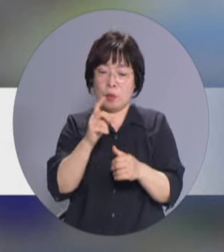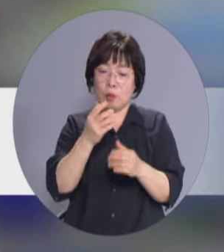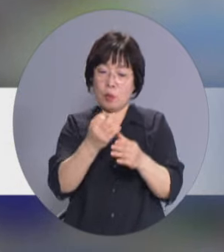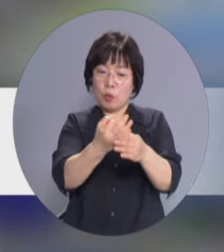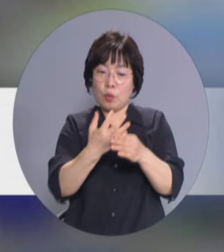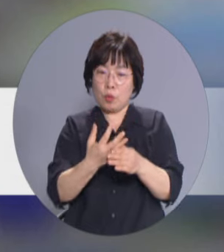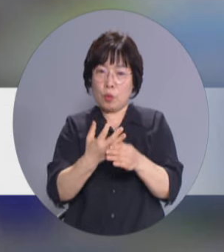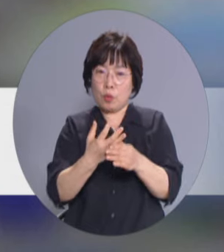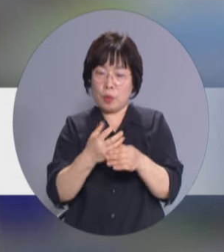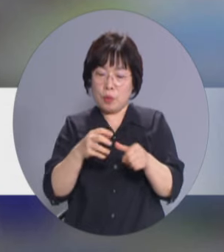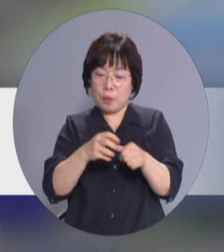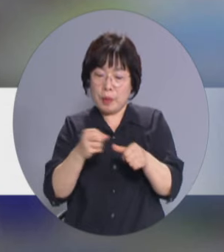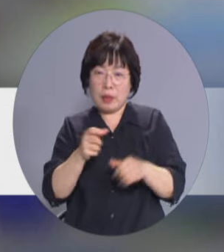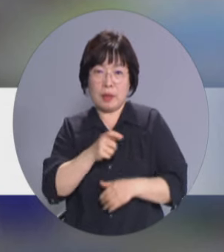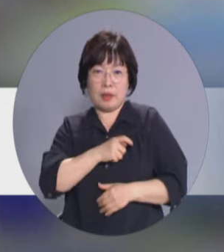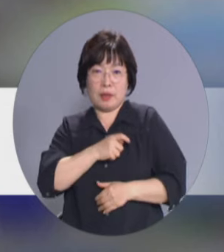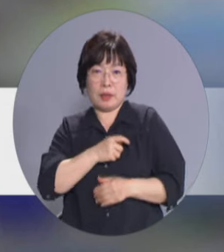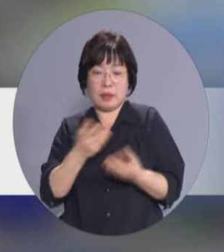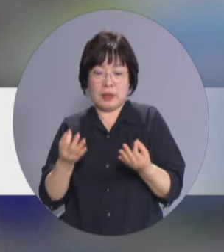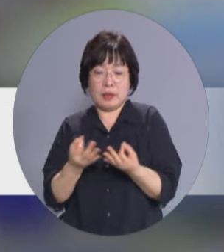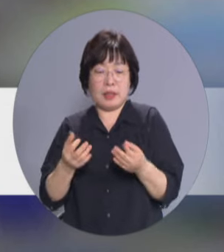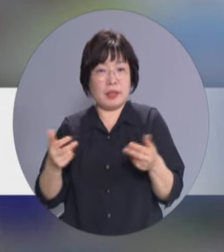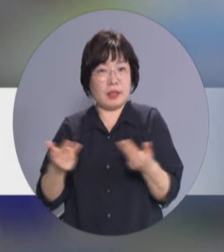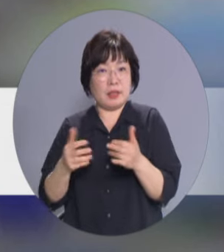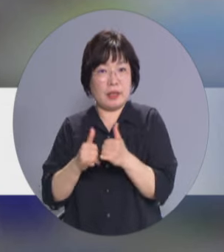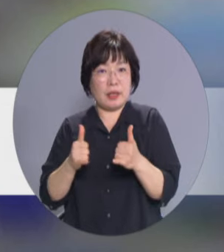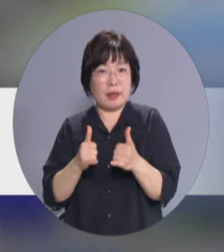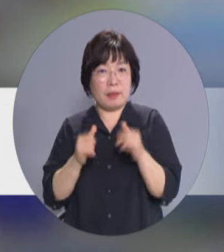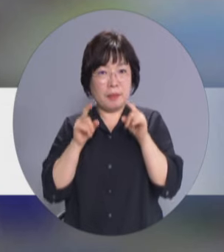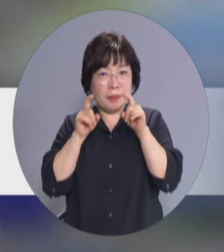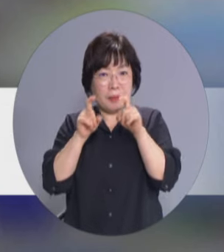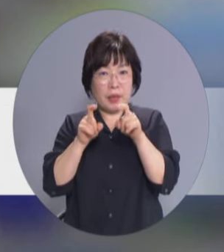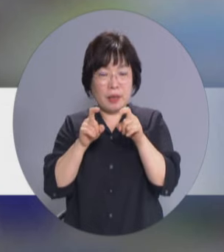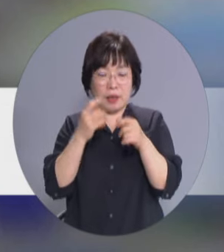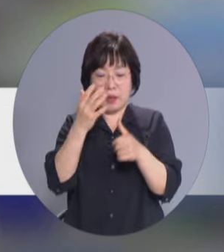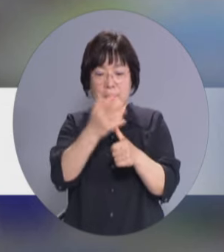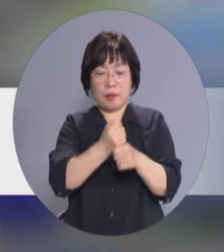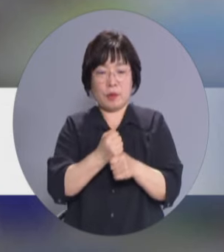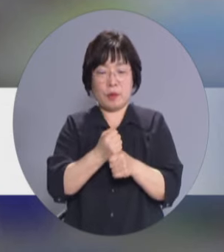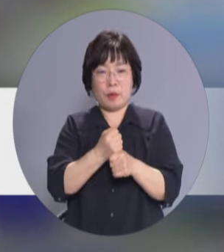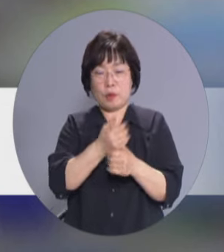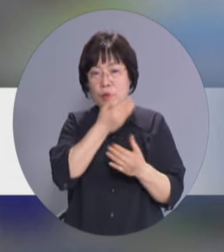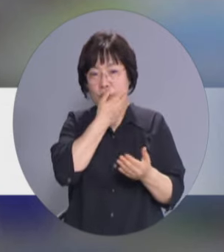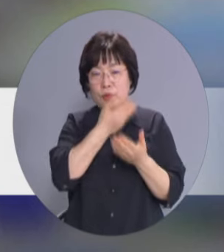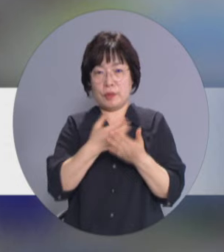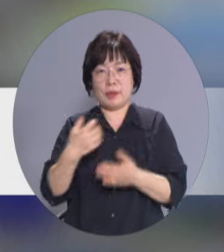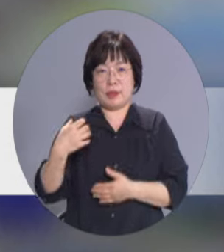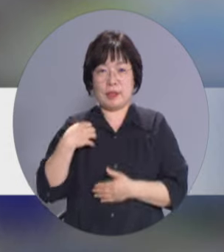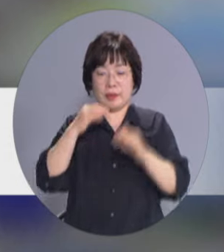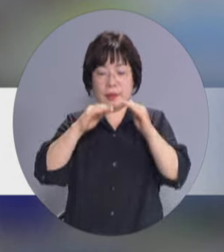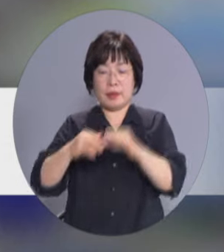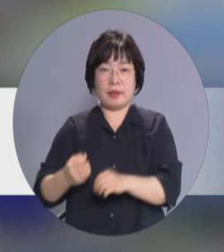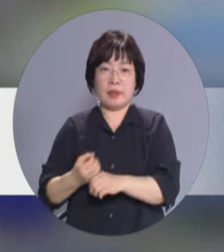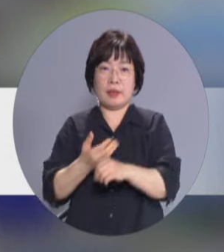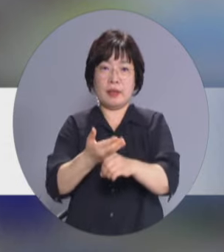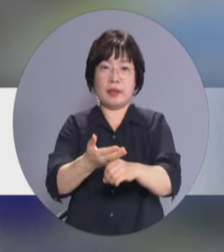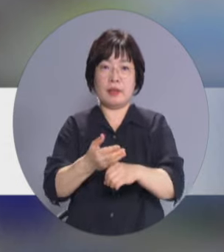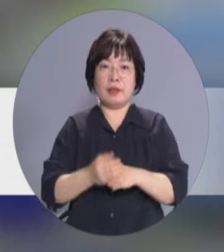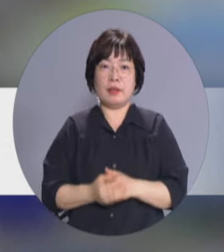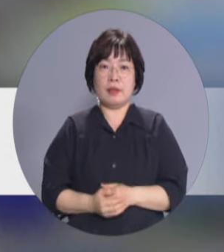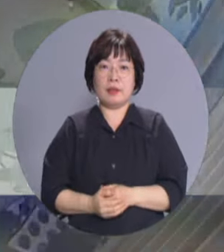인출하는 것을 수상하게 여긴 은행 원의 눈썰미가 검거에 결정적인 역할을 했습니다 안준호